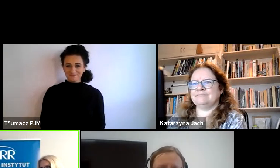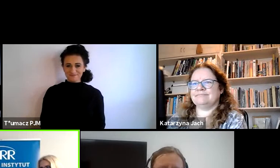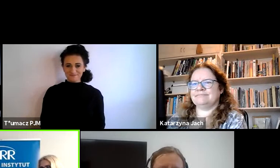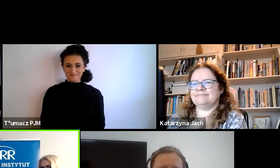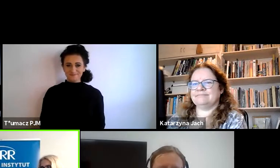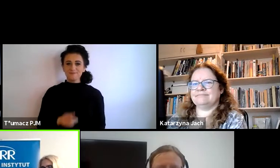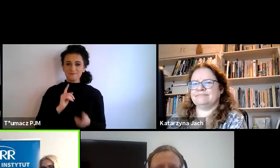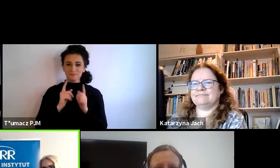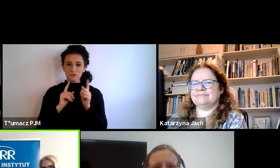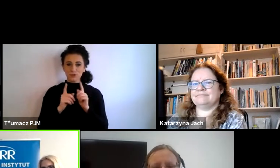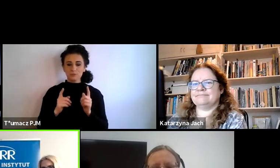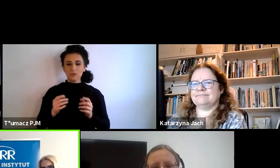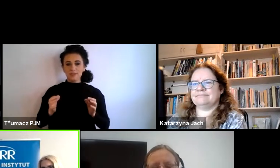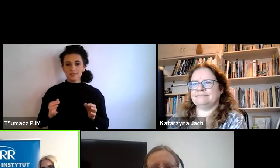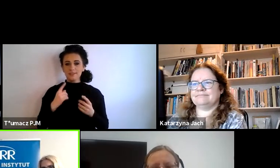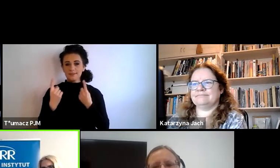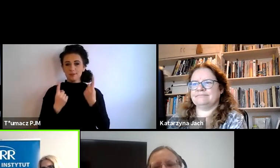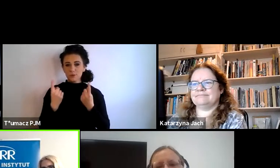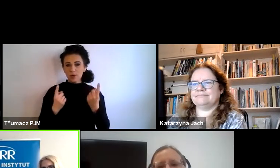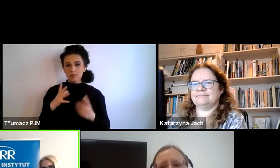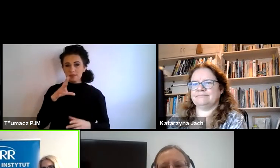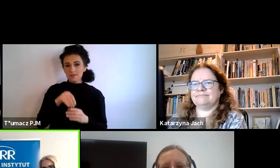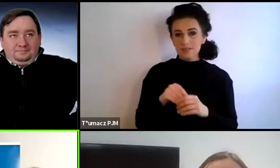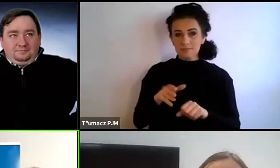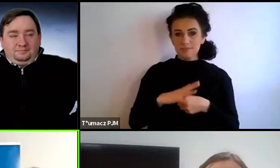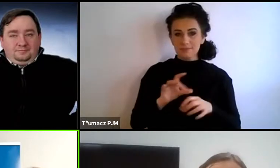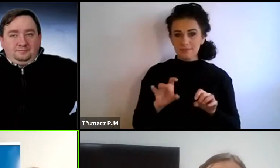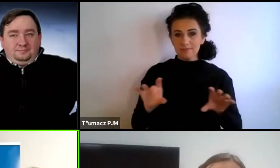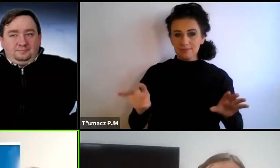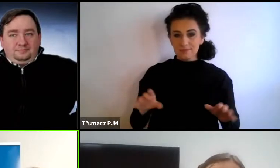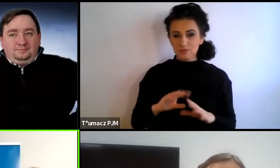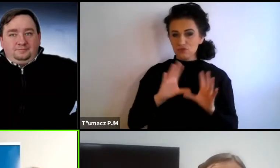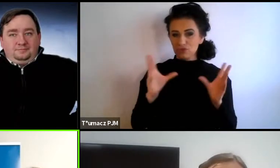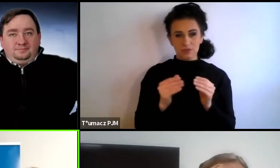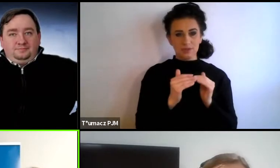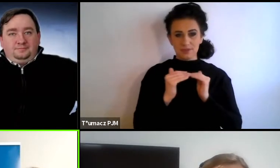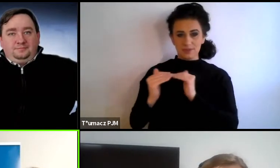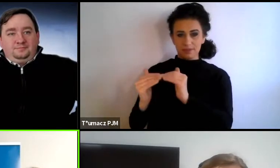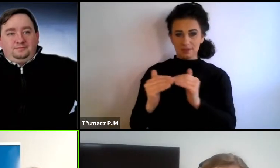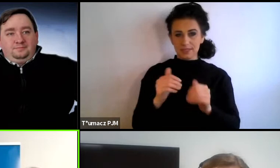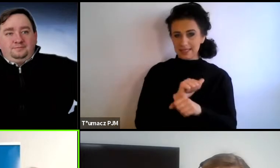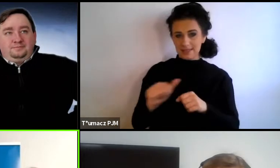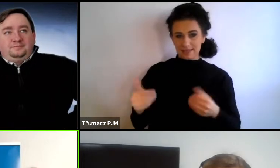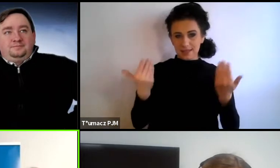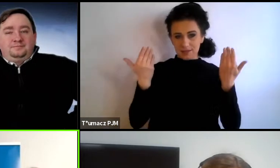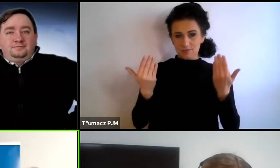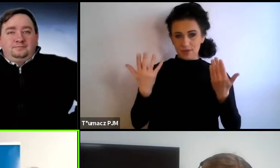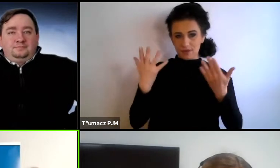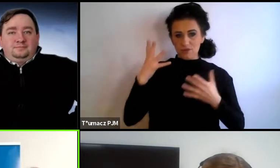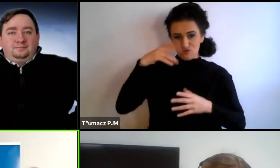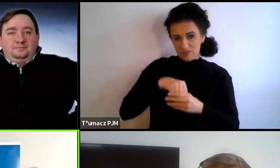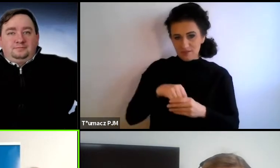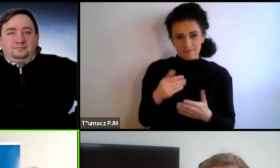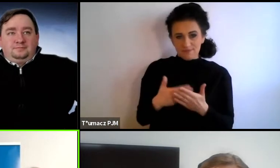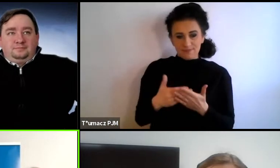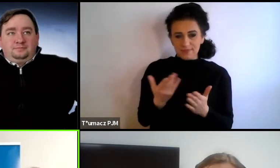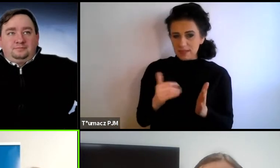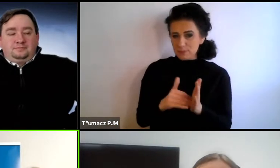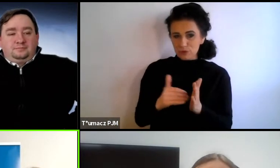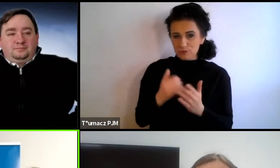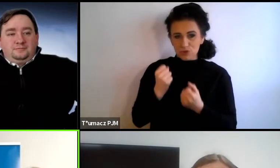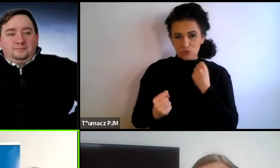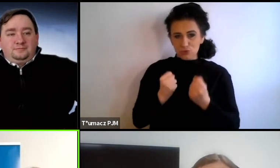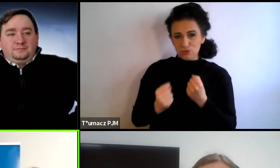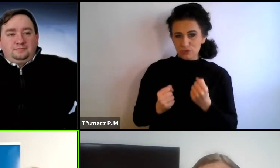o tej sytuacji, w której się znaleźliśmy wszyscy i myślę, że nie ma potrzeby powtarzać, że w trudnej sytuacji, w